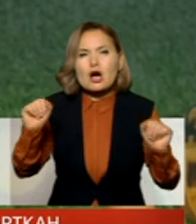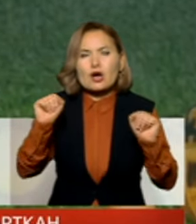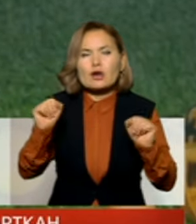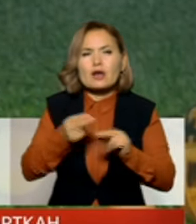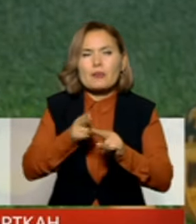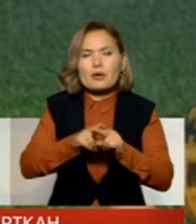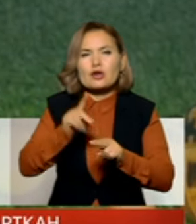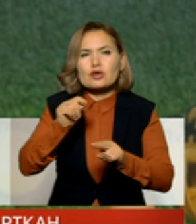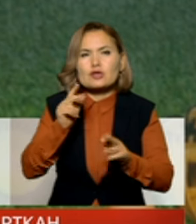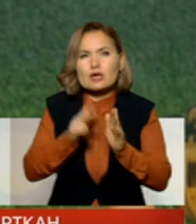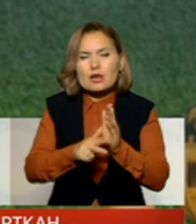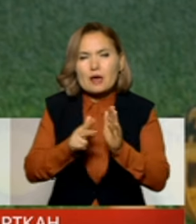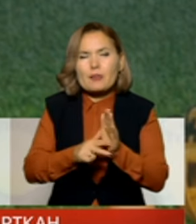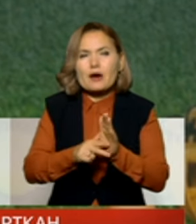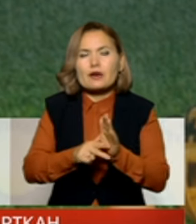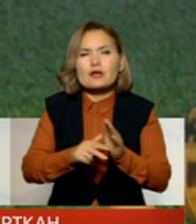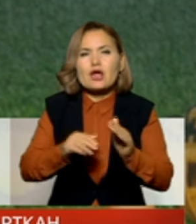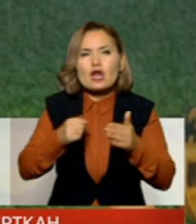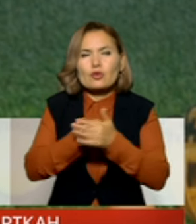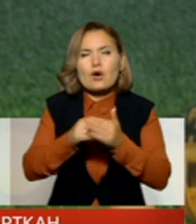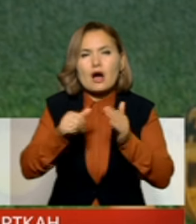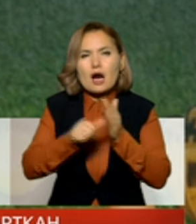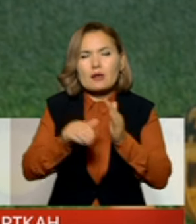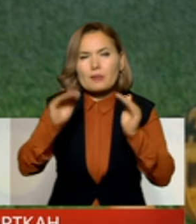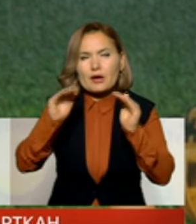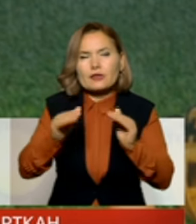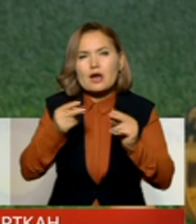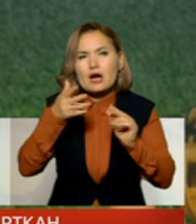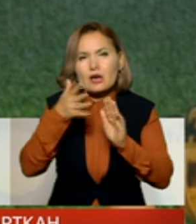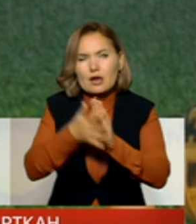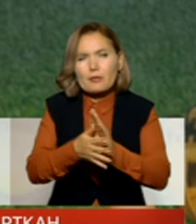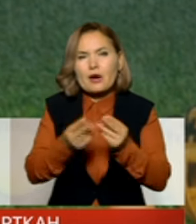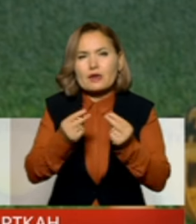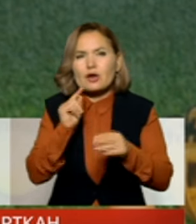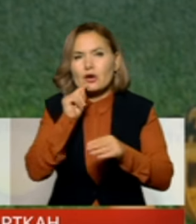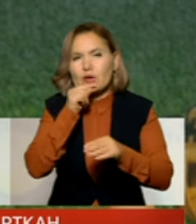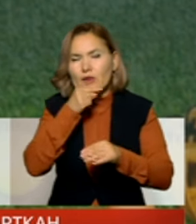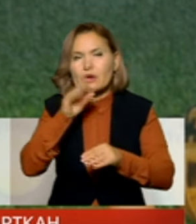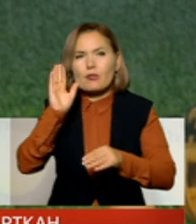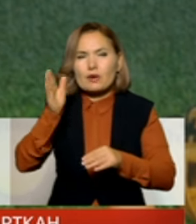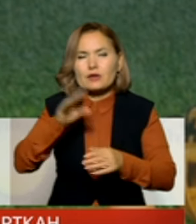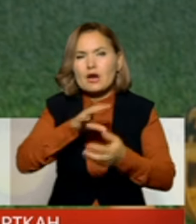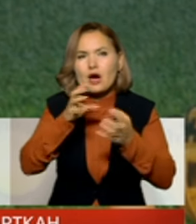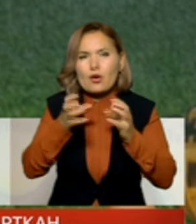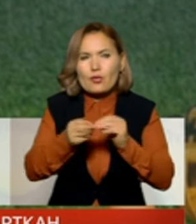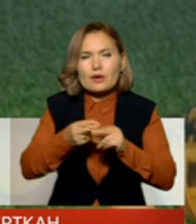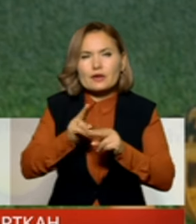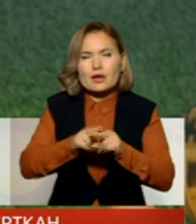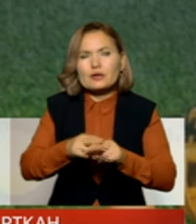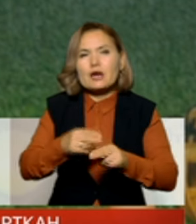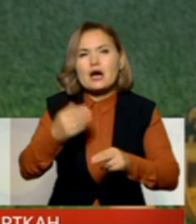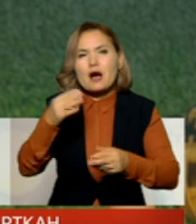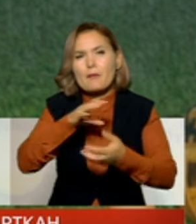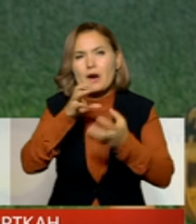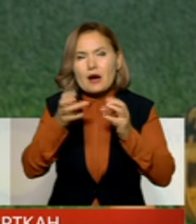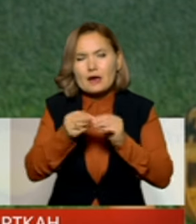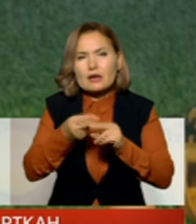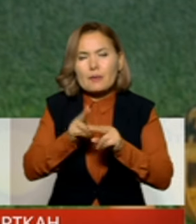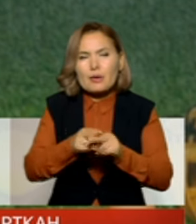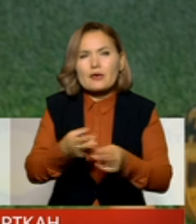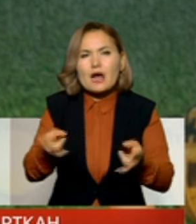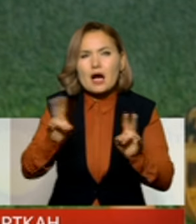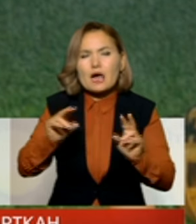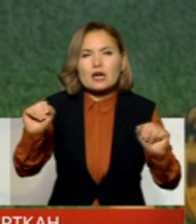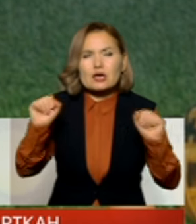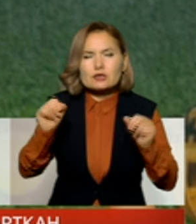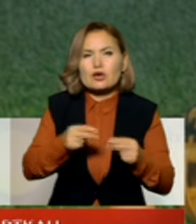түрлері 180-нен 60-қа дейін қысқаратын болса, жұмсалып келген қаражат та біраз үнемделеді. Немесе аталған соманың барлығы қалған спорт